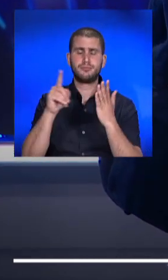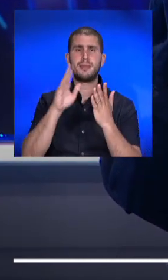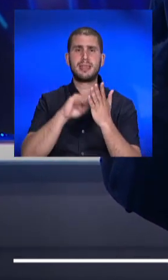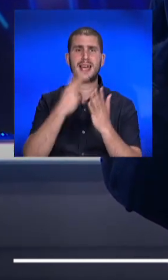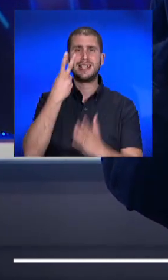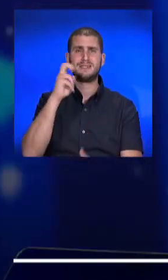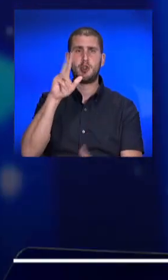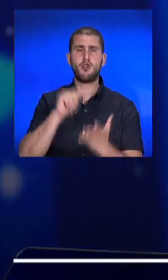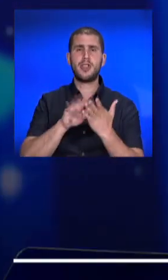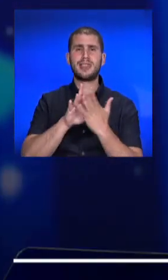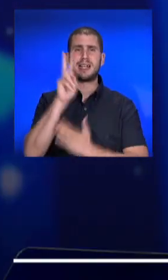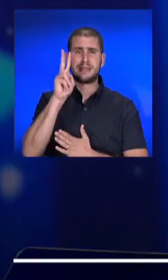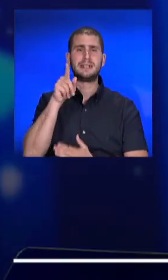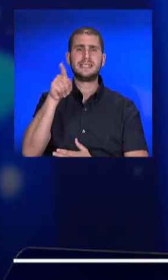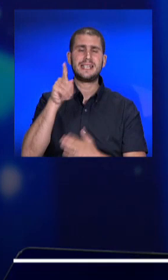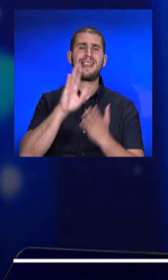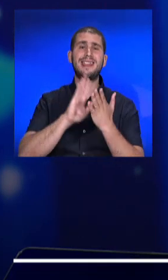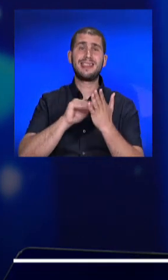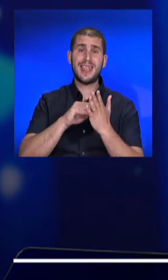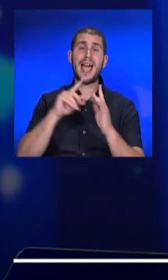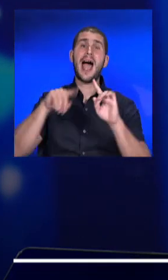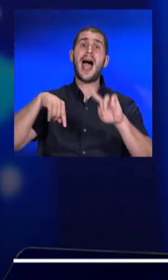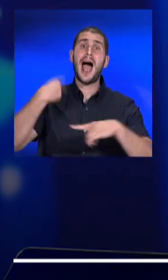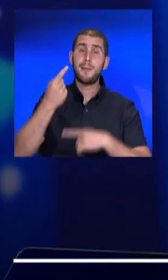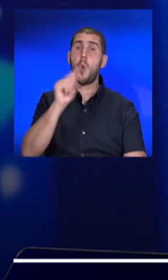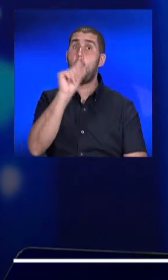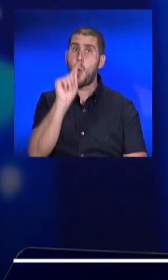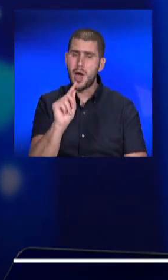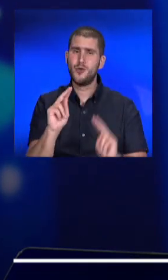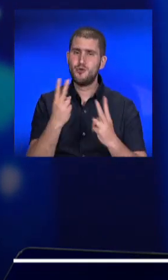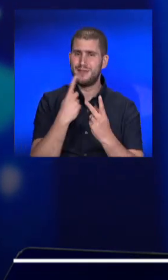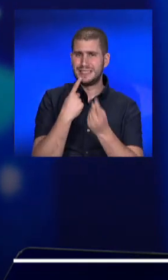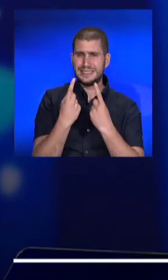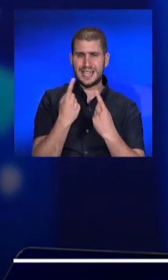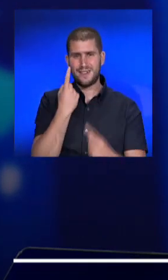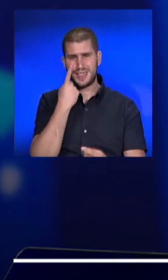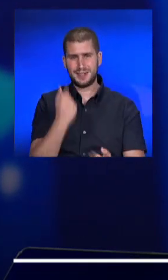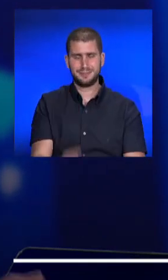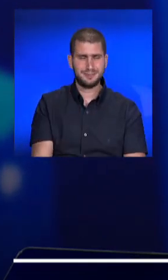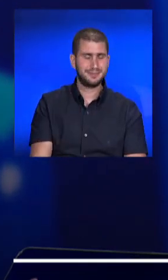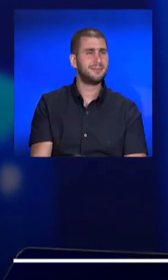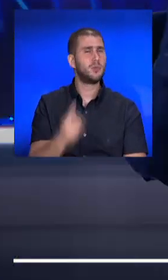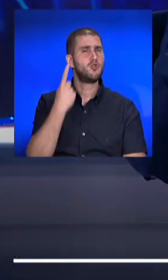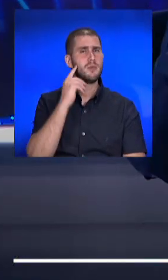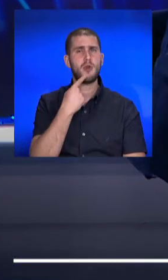ה-23 בדצמבר, בתור התאריך הבא שבו אולי ננהל שוב את השיחה הזאת, רומי. ובוא נשמע את הדברים שאומר